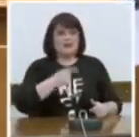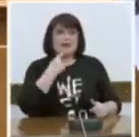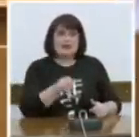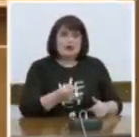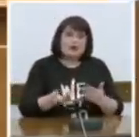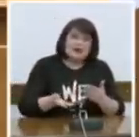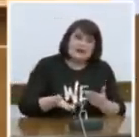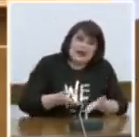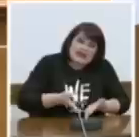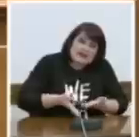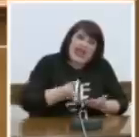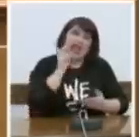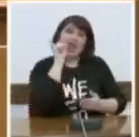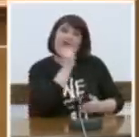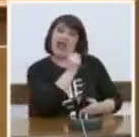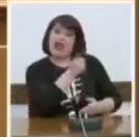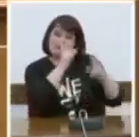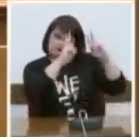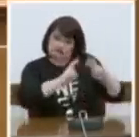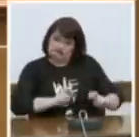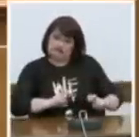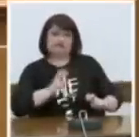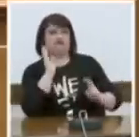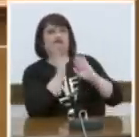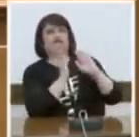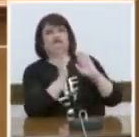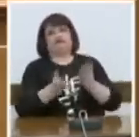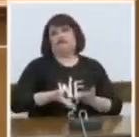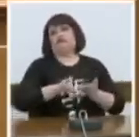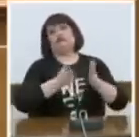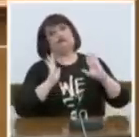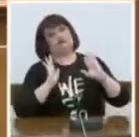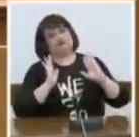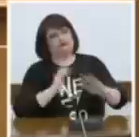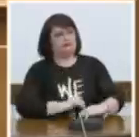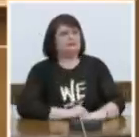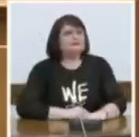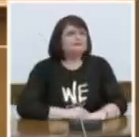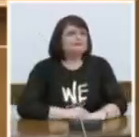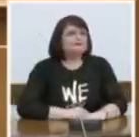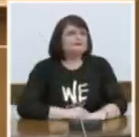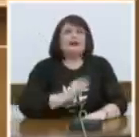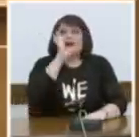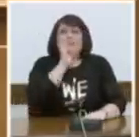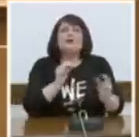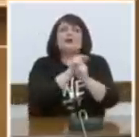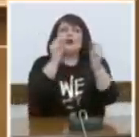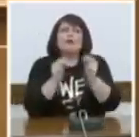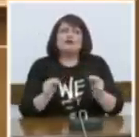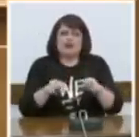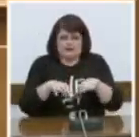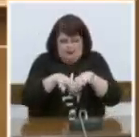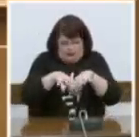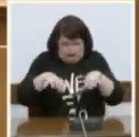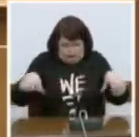πιέσουμε και να σας ελέγξουμε. Γιατί ορισμένα πράγματα είναι γραπτά και μένουν. Το πραγματικό λοιπόν αποτέλεσμα είναι ότι μεγαλώνει το χάσμα. Ας λέτε